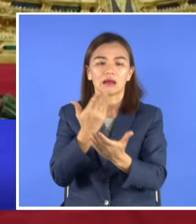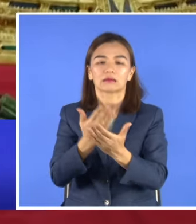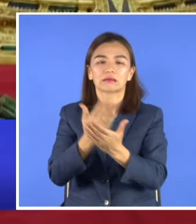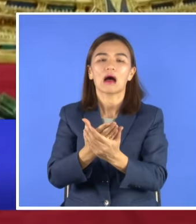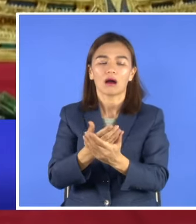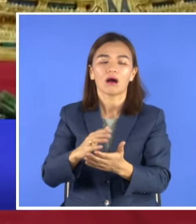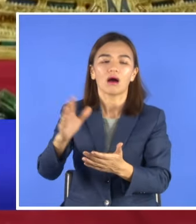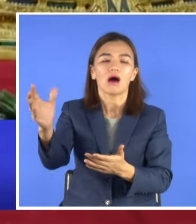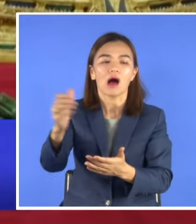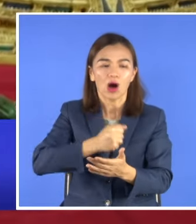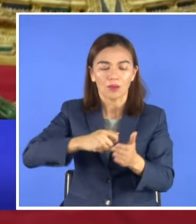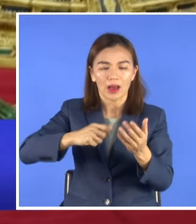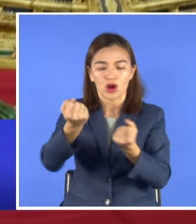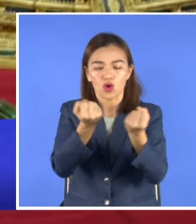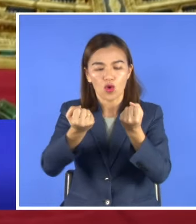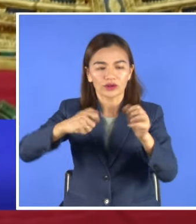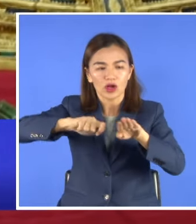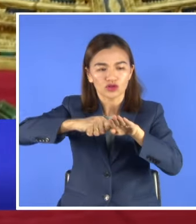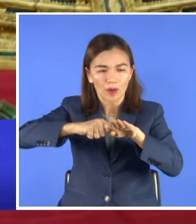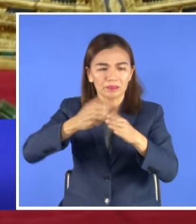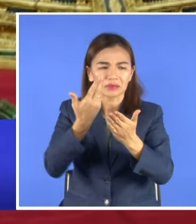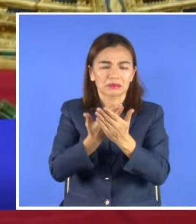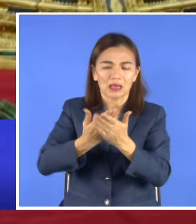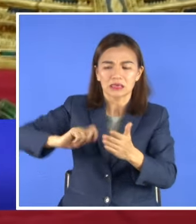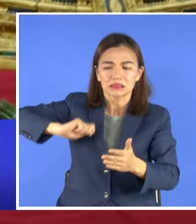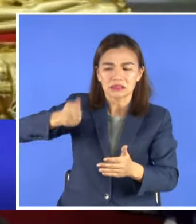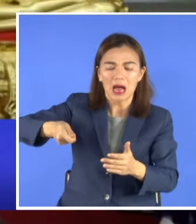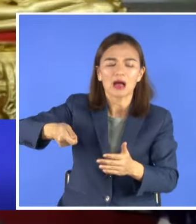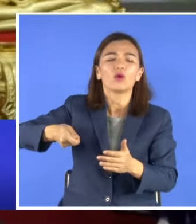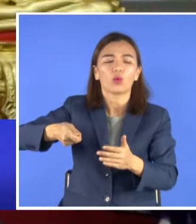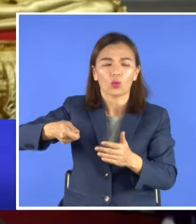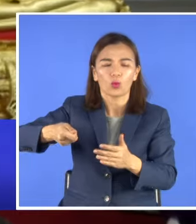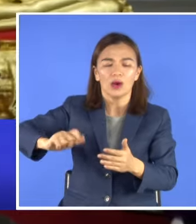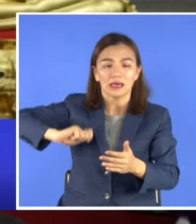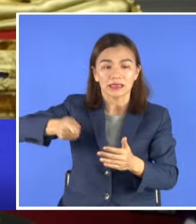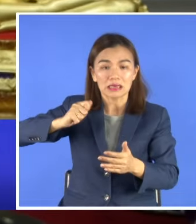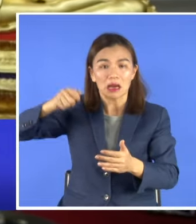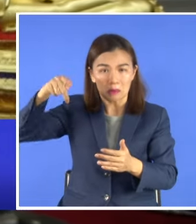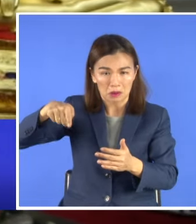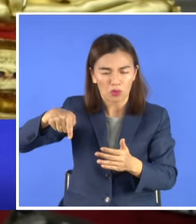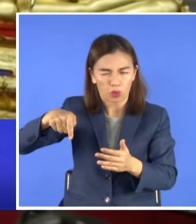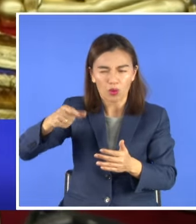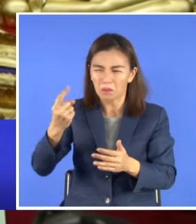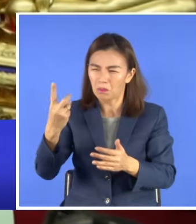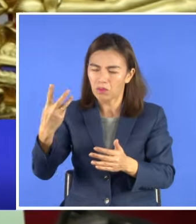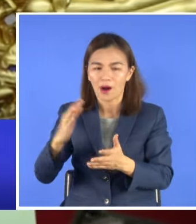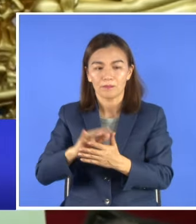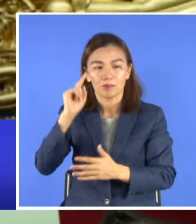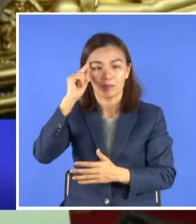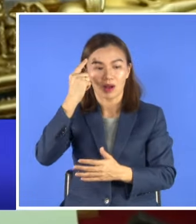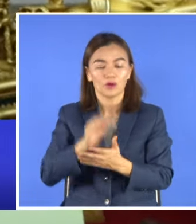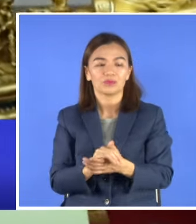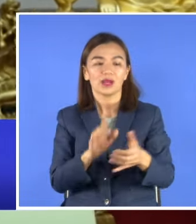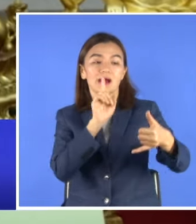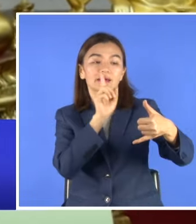บนี้นะครับที่คาดว่าต้องใช้เงินเนี่ยหลายพันบาทว่าอย่างนั้นผู้สื่อข่าวรายงานว่านายบุญเชิดผู้ต้องหาเนี่ยนะครับในการสอบเนี่ยนะหมายถึงการสอบป